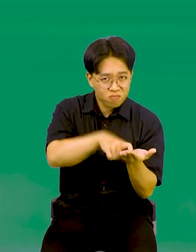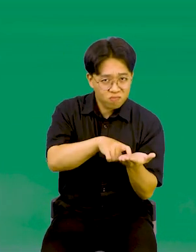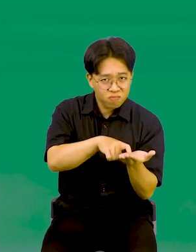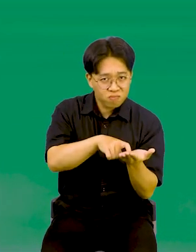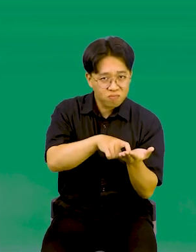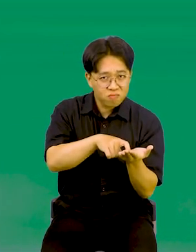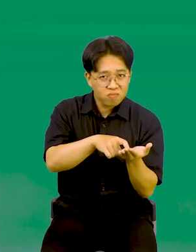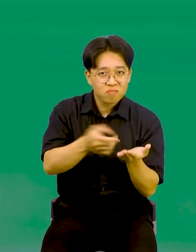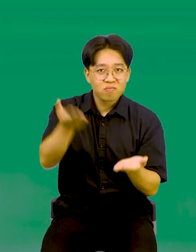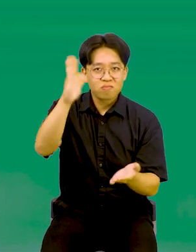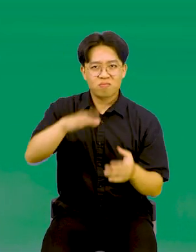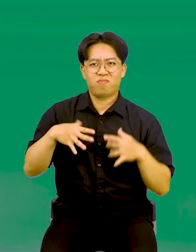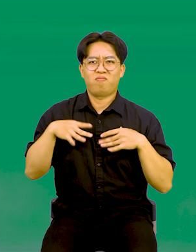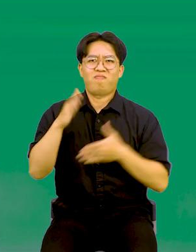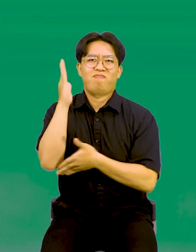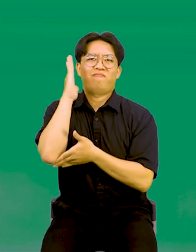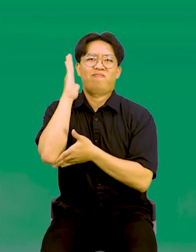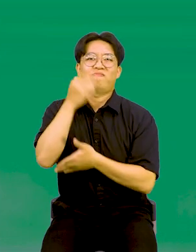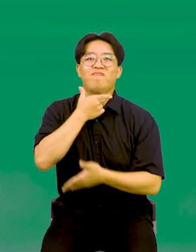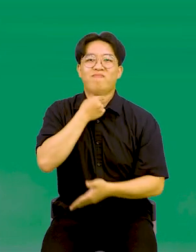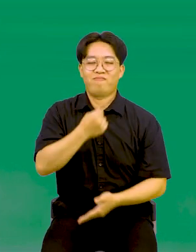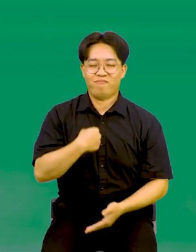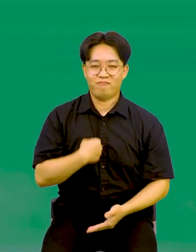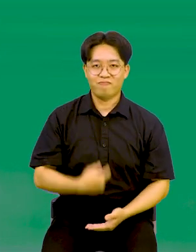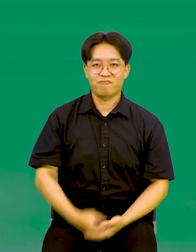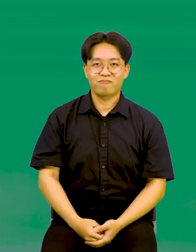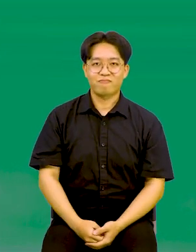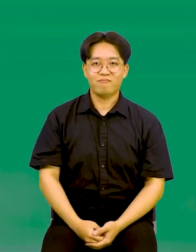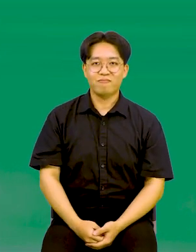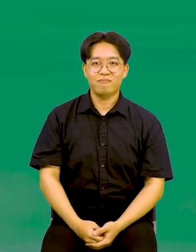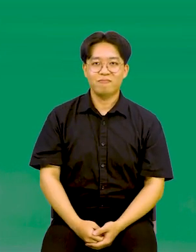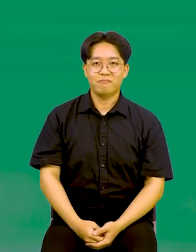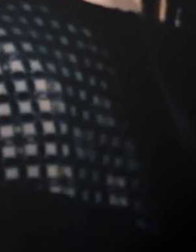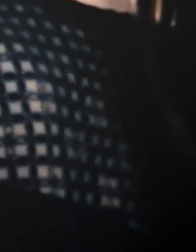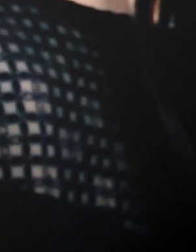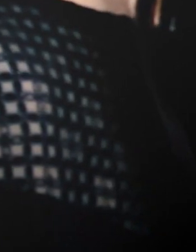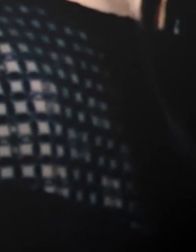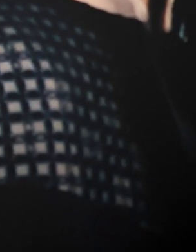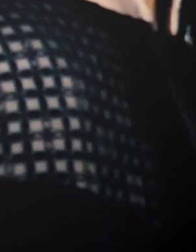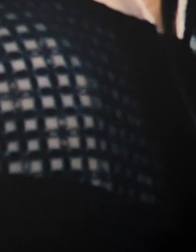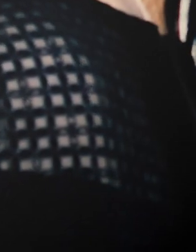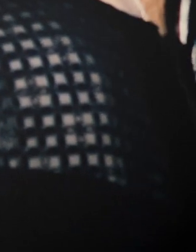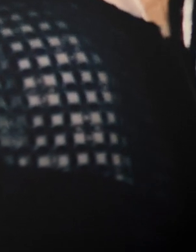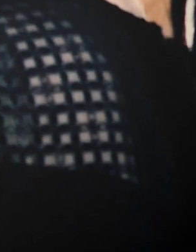너무 답정너라고요? 그래도 자랑하고 싶은걸요?